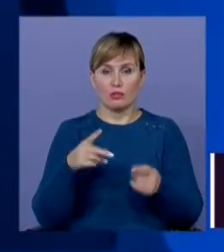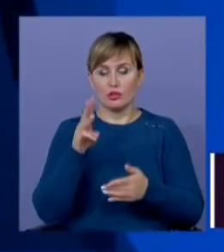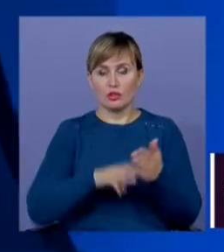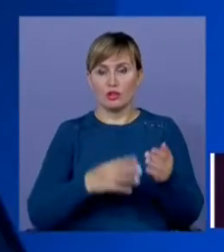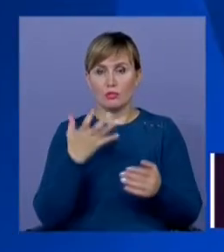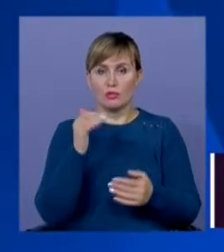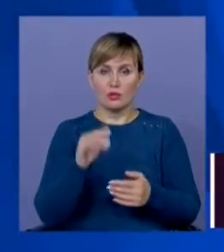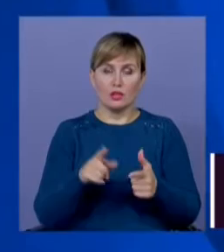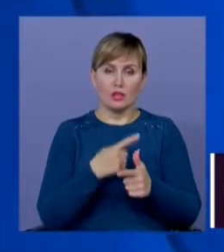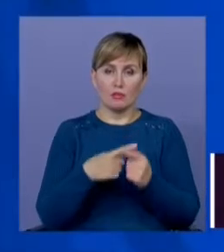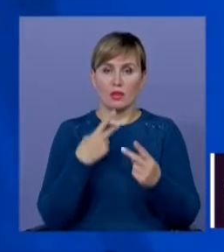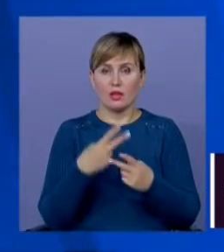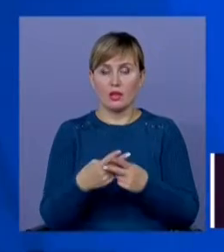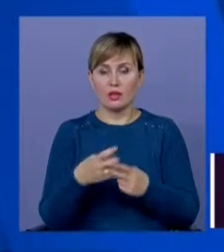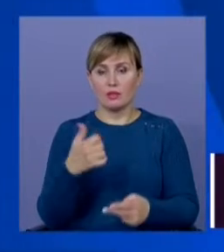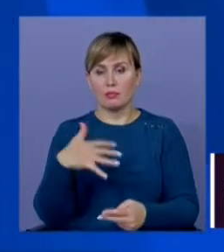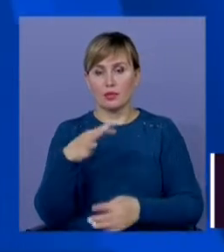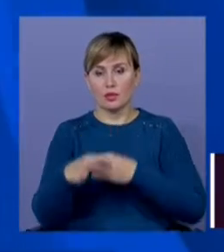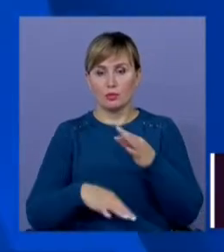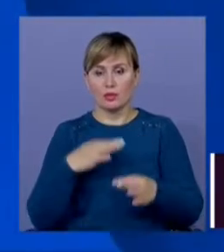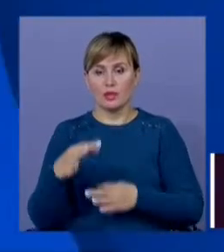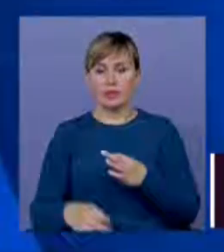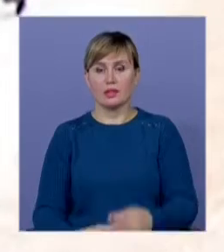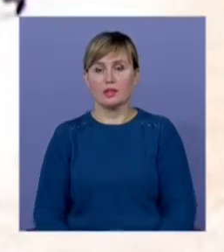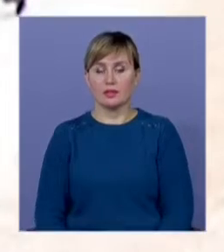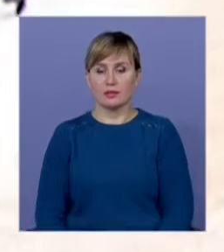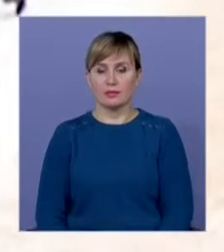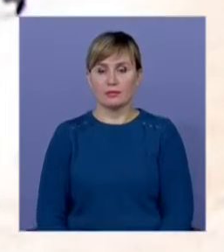тенге, либо арест на 50 суток.